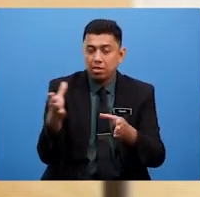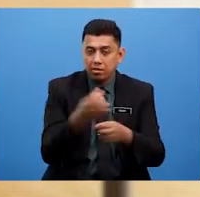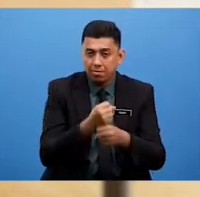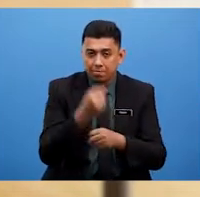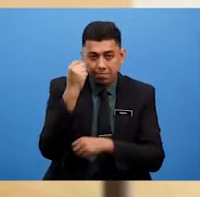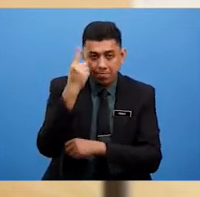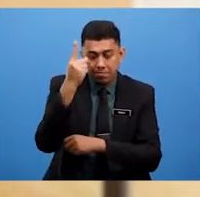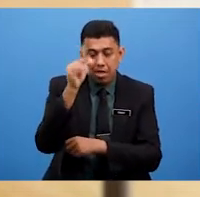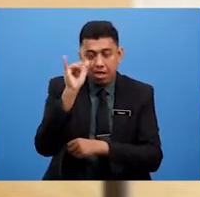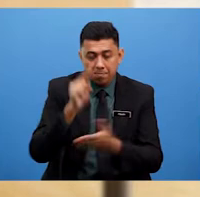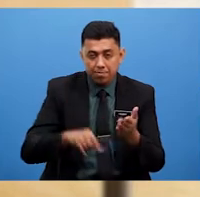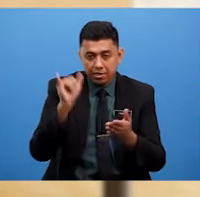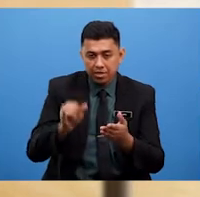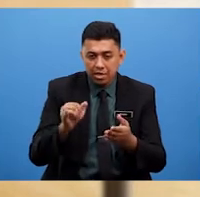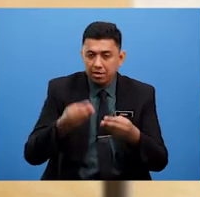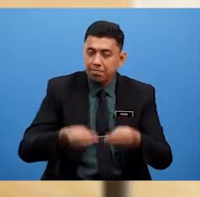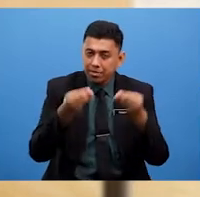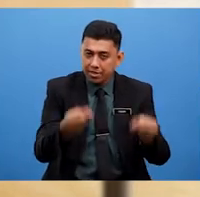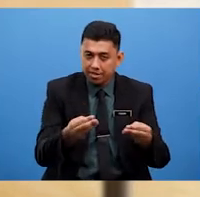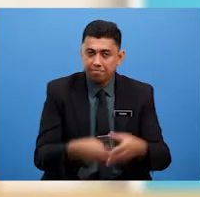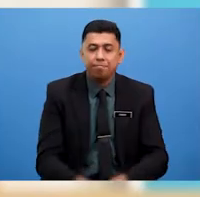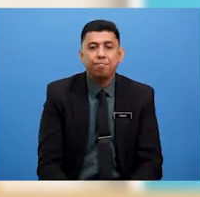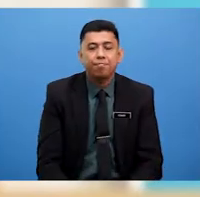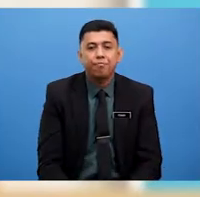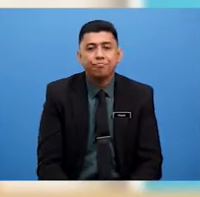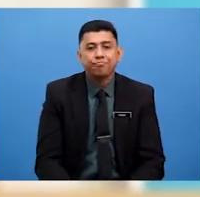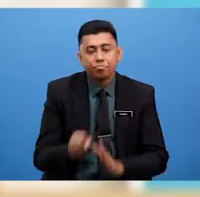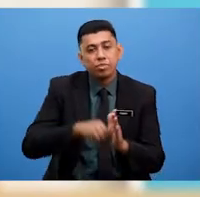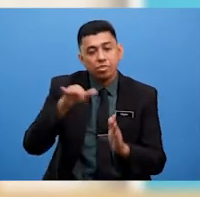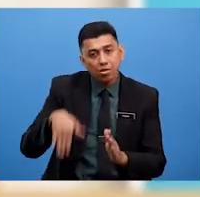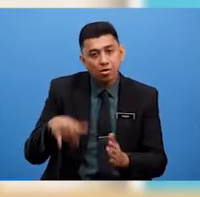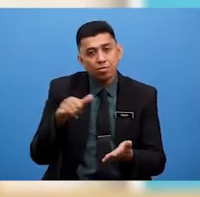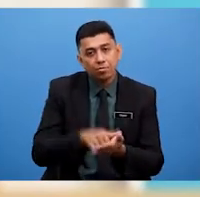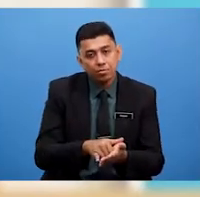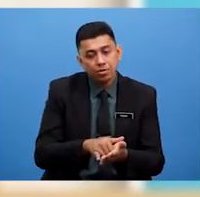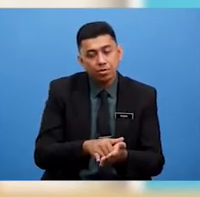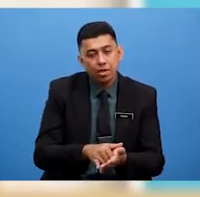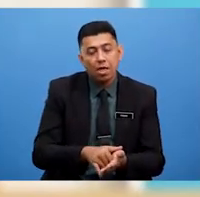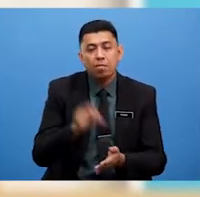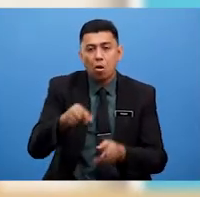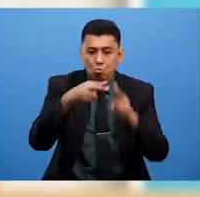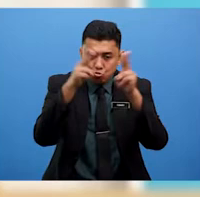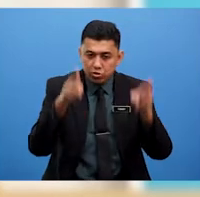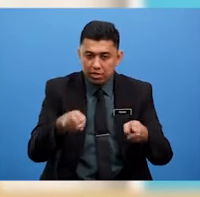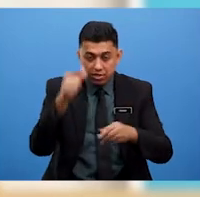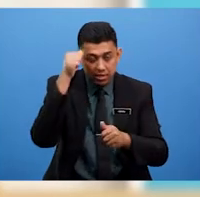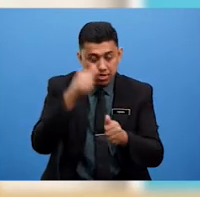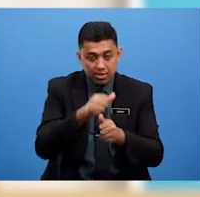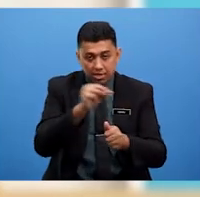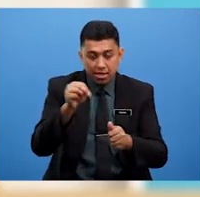dapat memahami apa yang telah cikgu sampaikan. Sebelum itu, cikgu ingin menguji ingatan